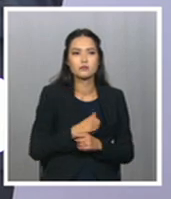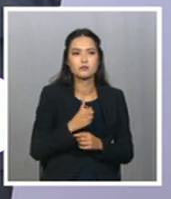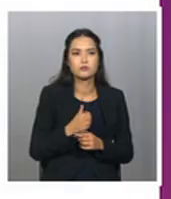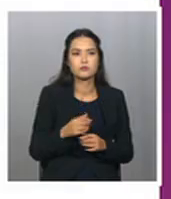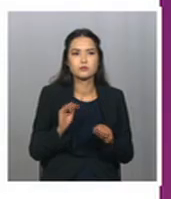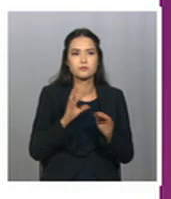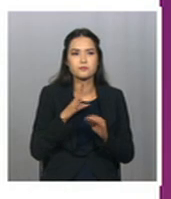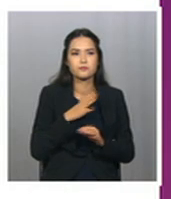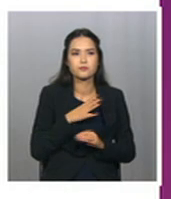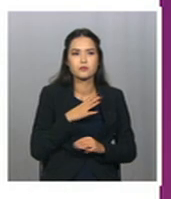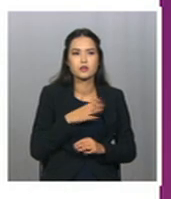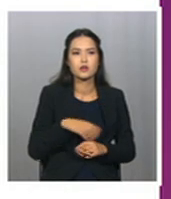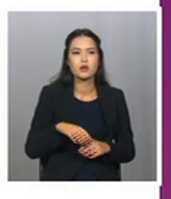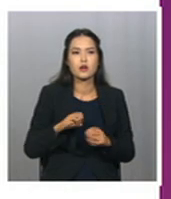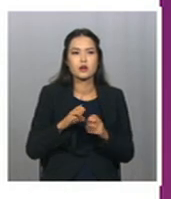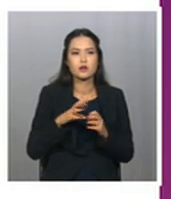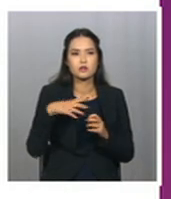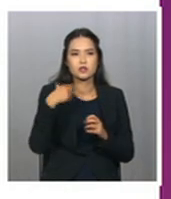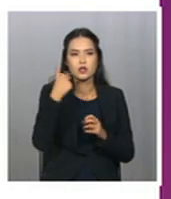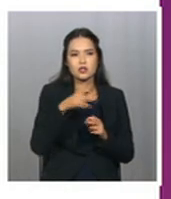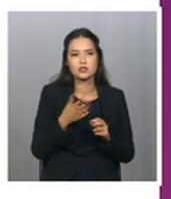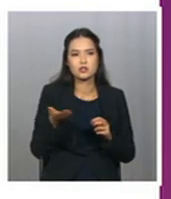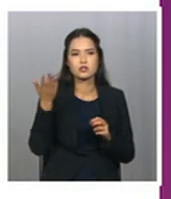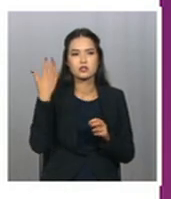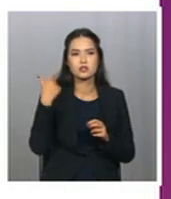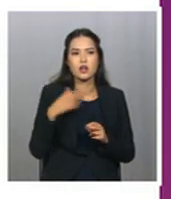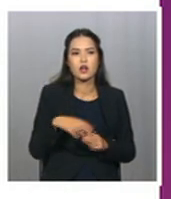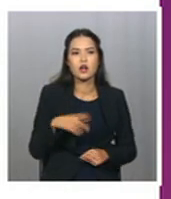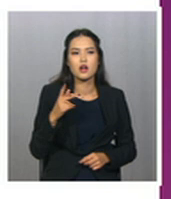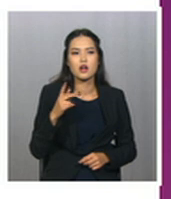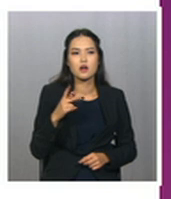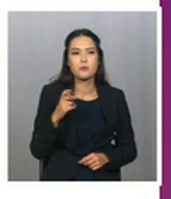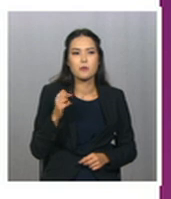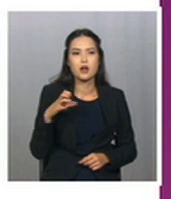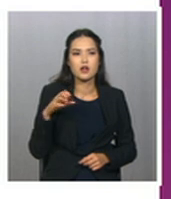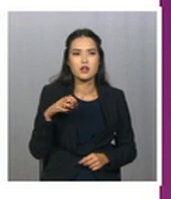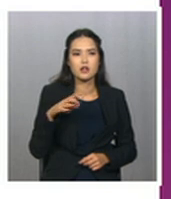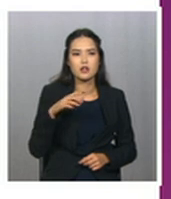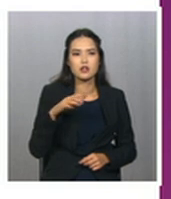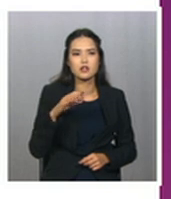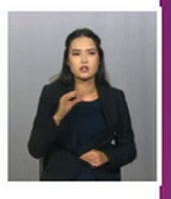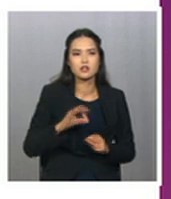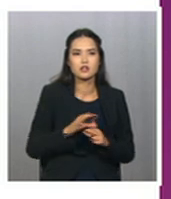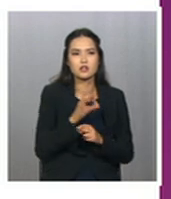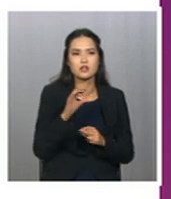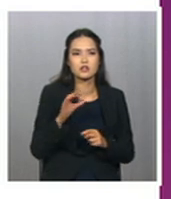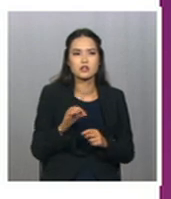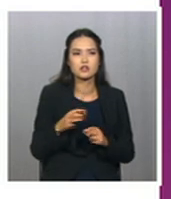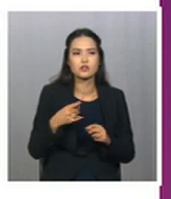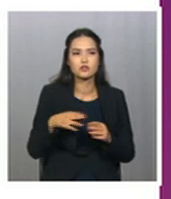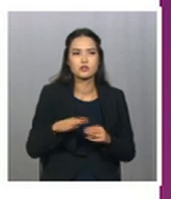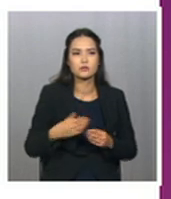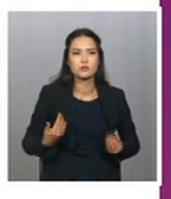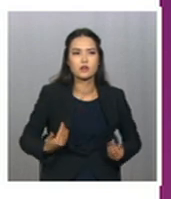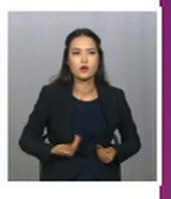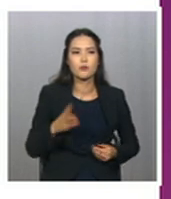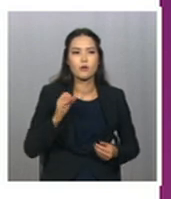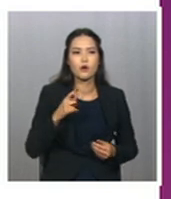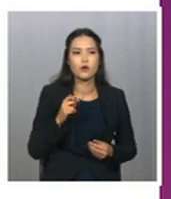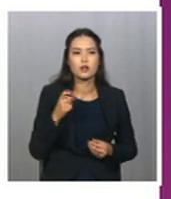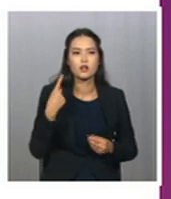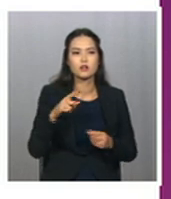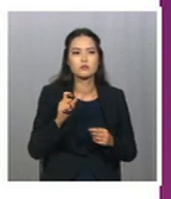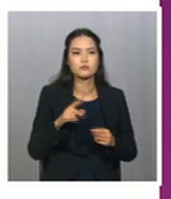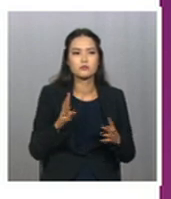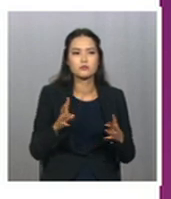болатын. 14-ші ғасырға қарай батыс ұлыстарда тұрып жатқан монғолдар жергілікті халықтармен араласып кетті. Олар